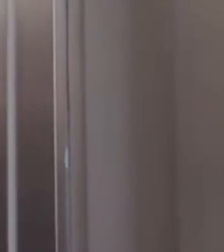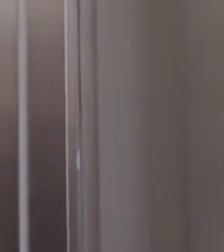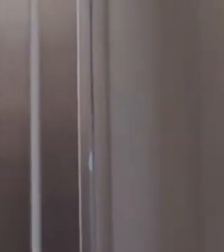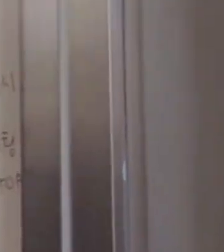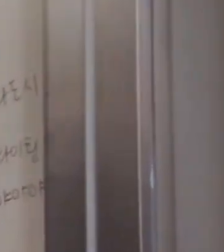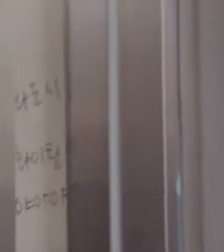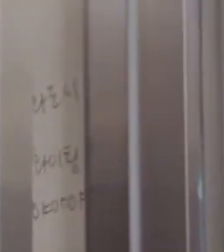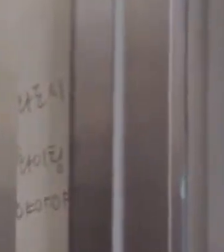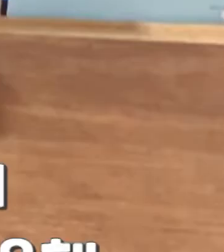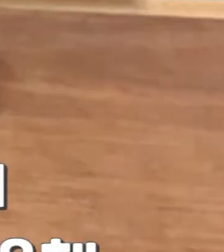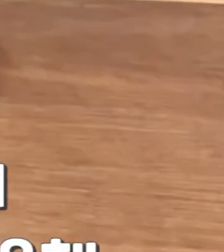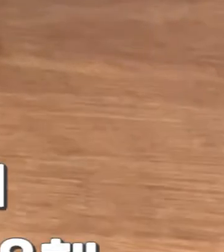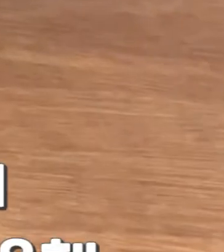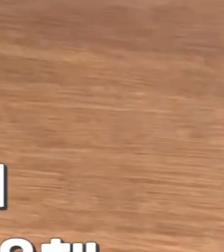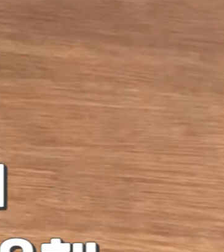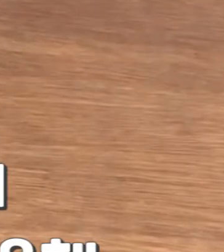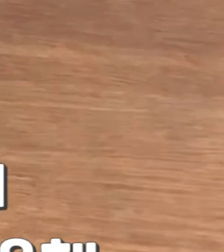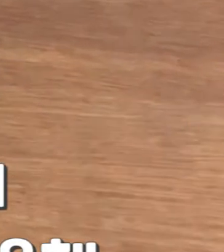으